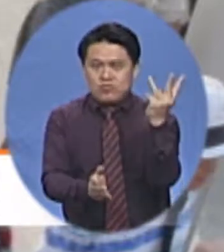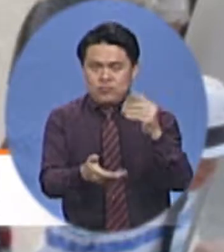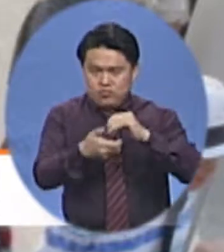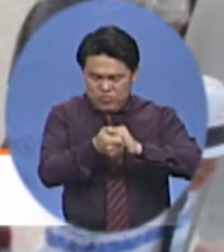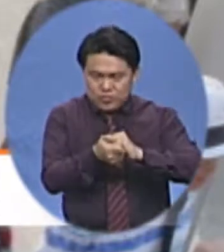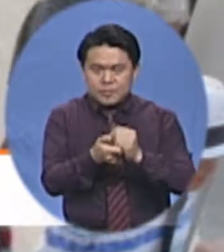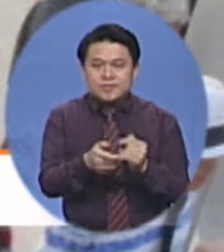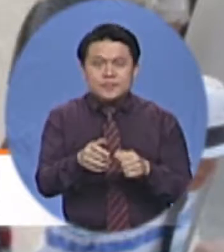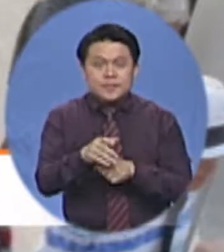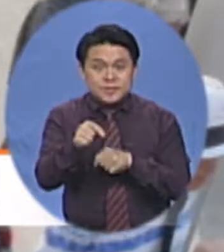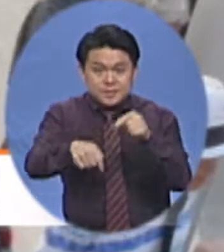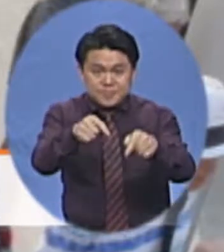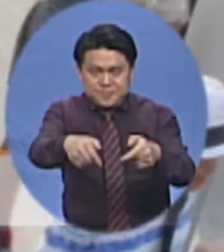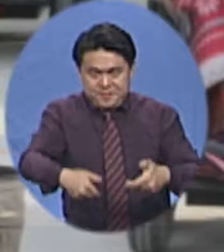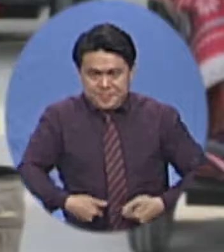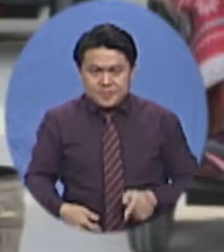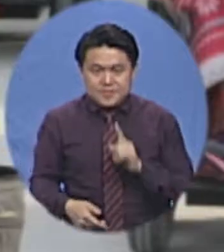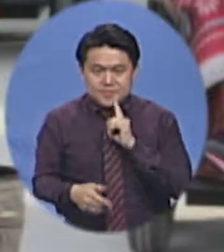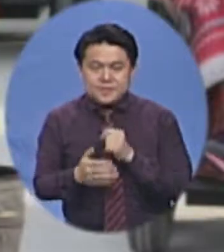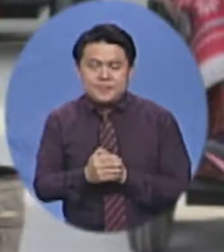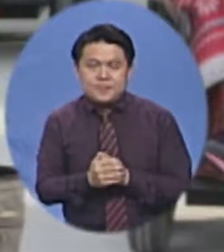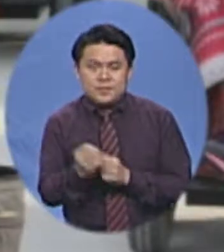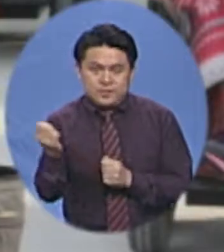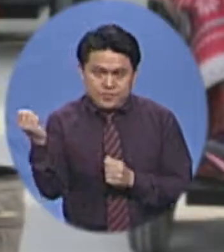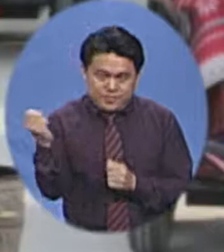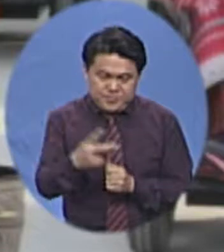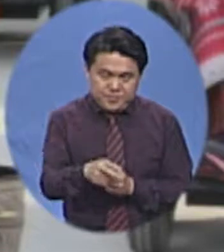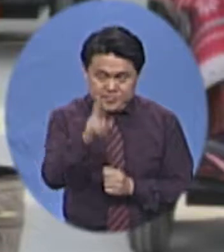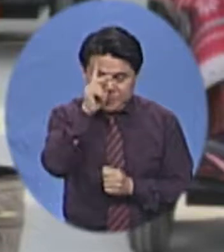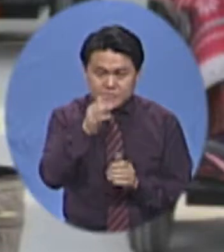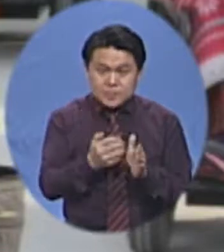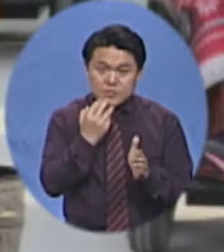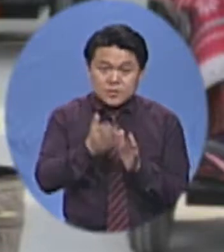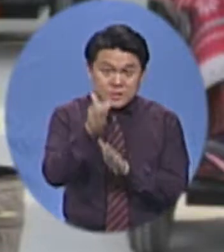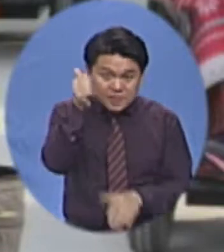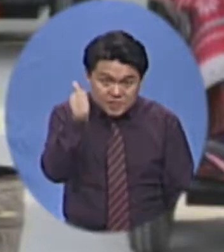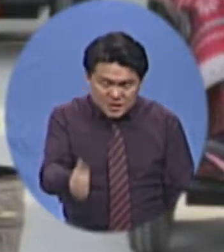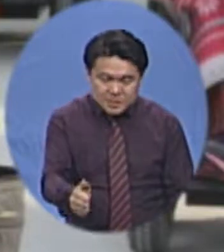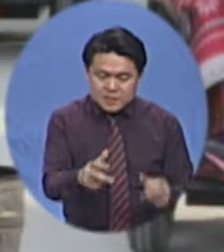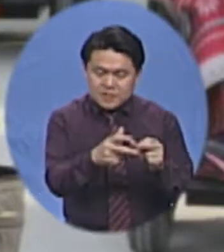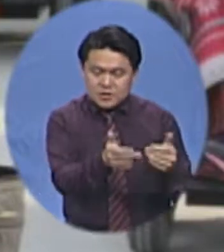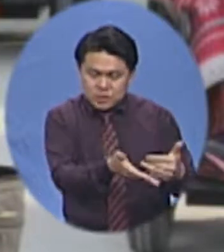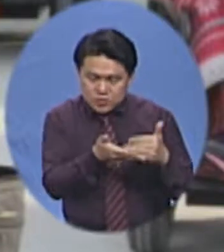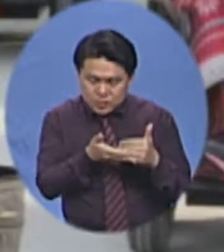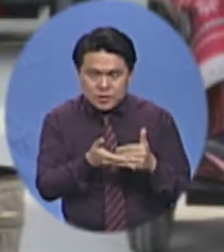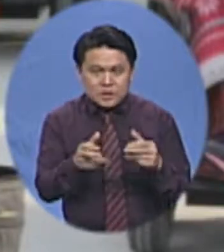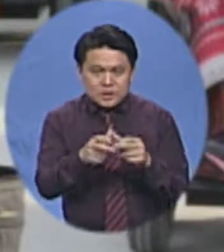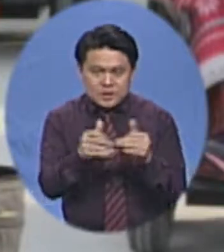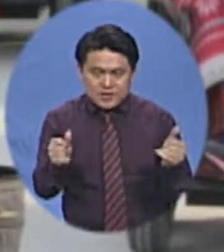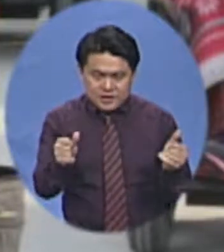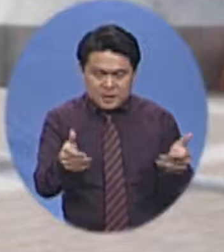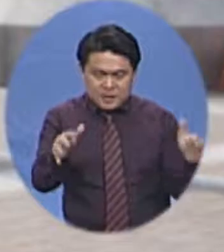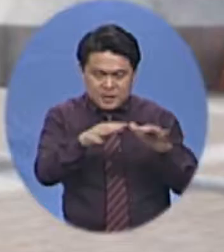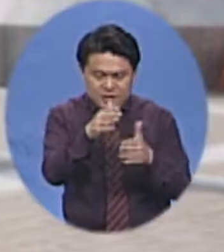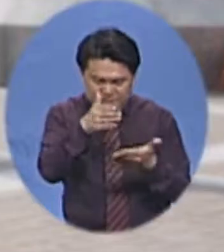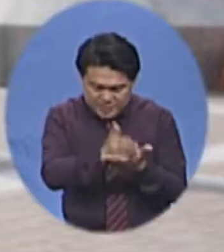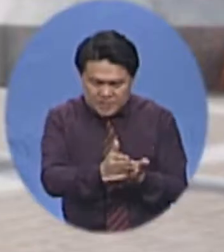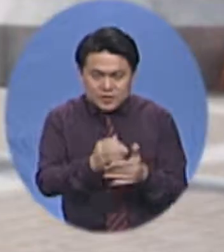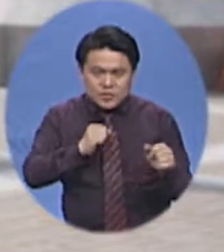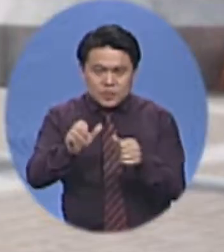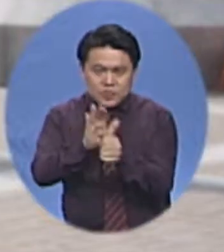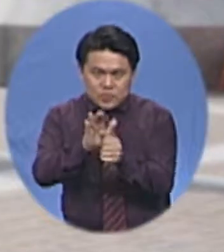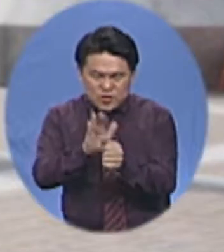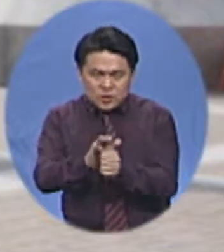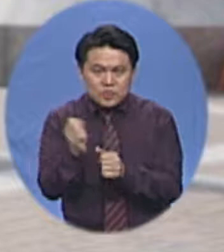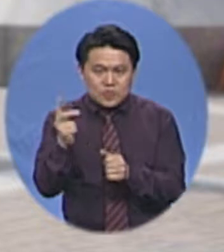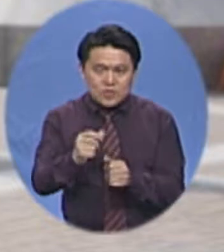길을 함께 걸어야 한다고 밝혔습니다. 한편 박 시장은 이날 장애계가 요청한 장애인 탈시설, 활동 보조인,